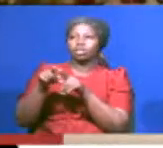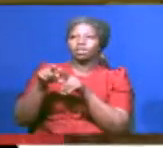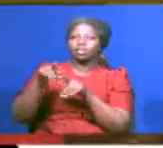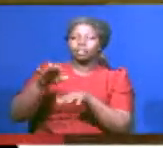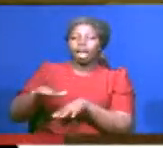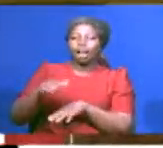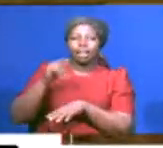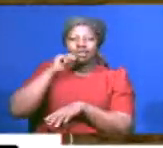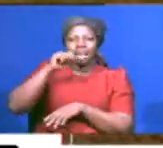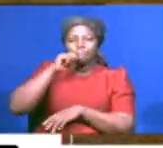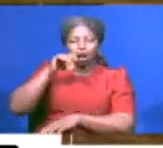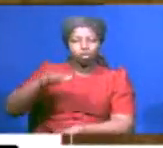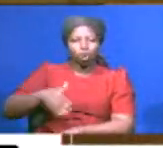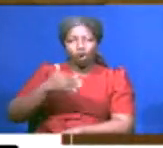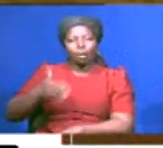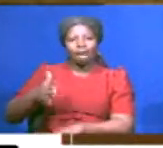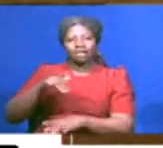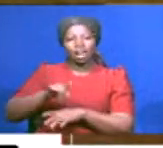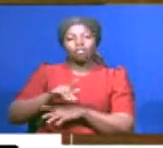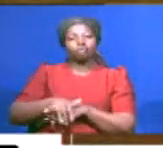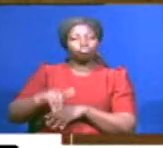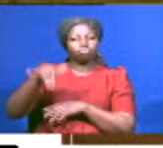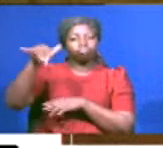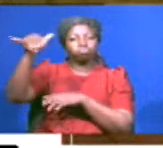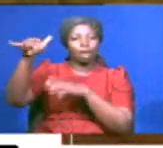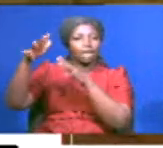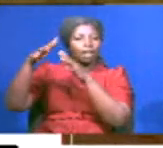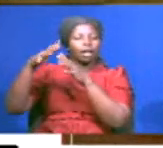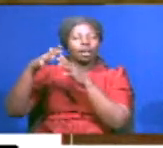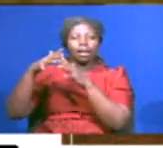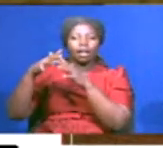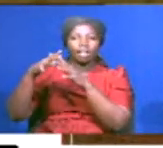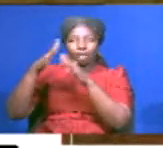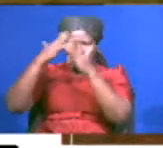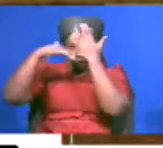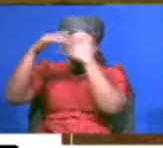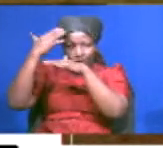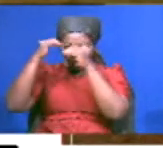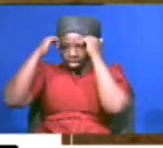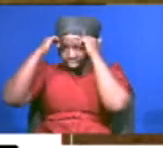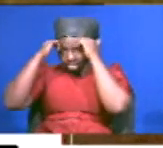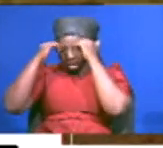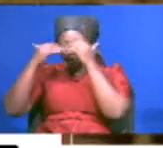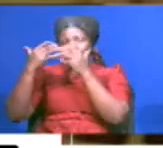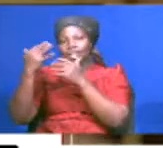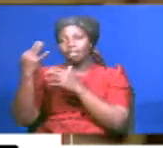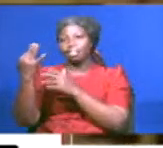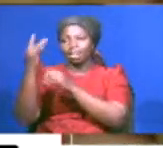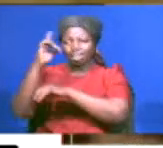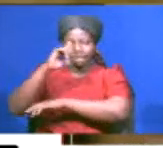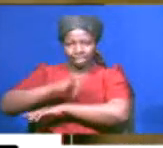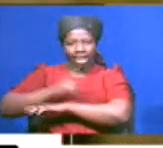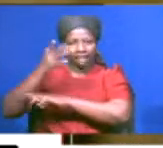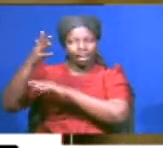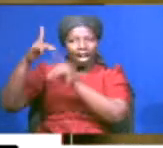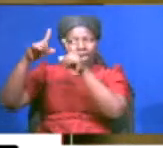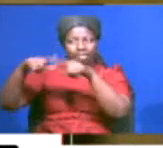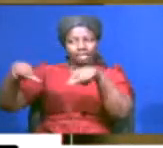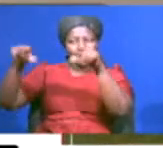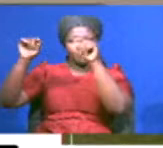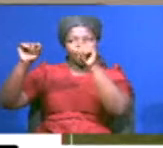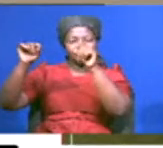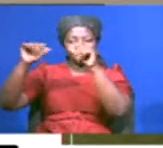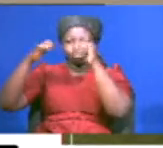kwenda ngambo chuo kikuu kwenda kusoma miaka mitatu kule Japan